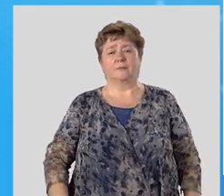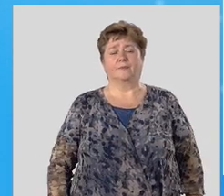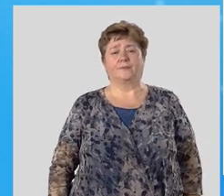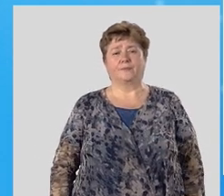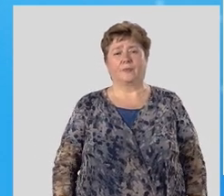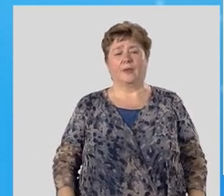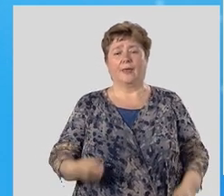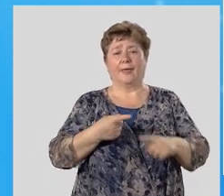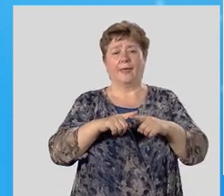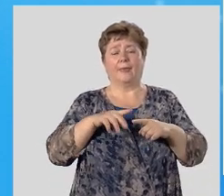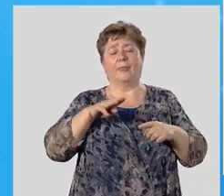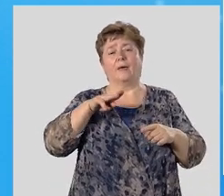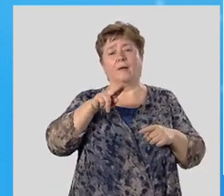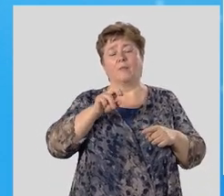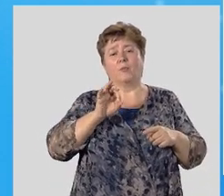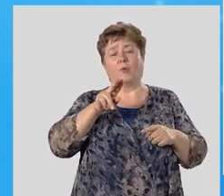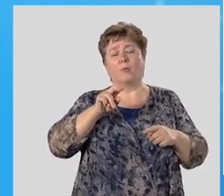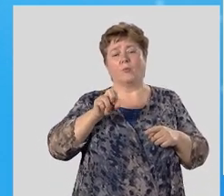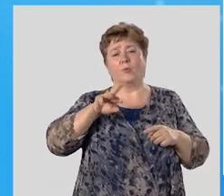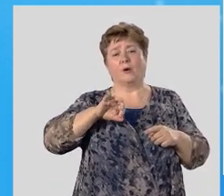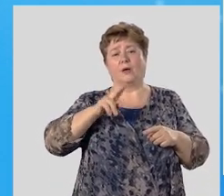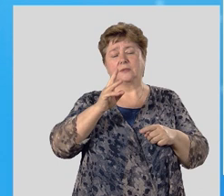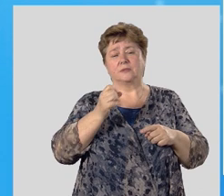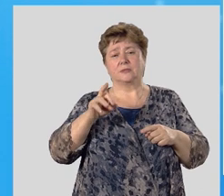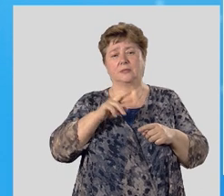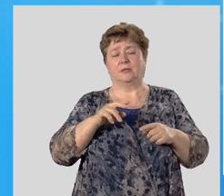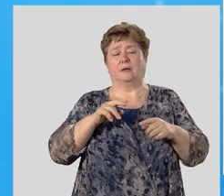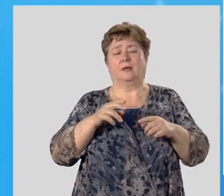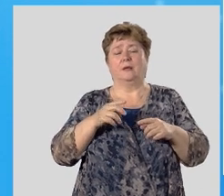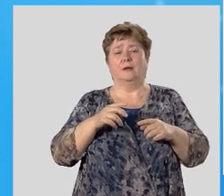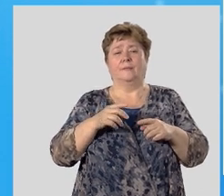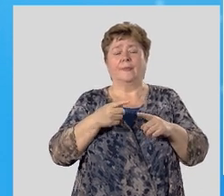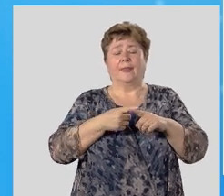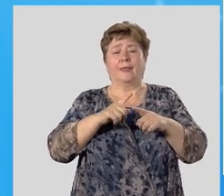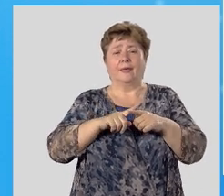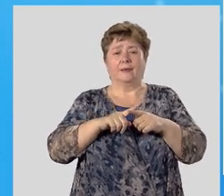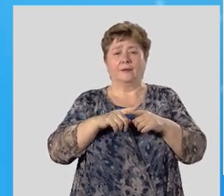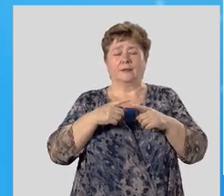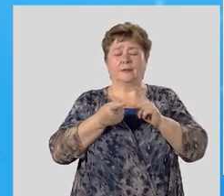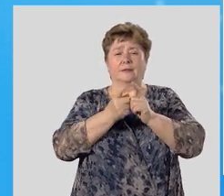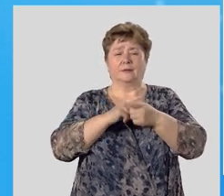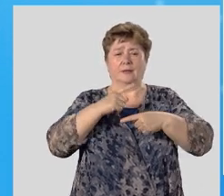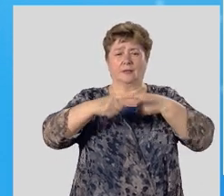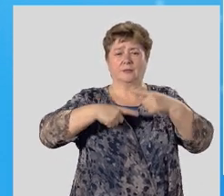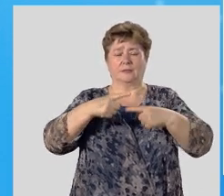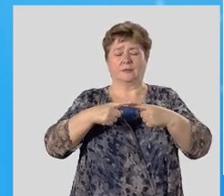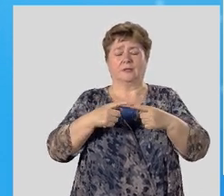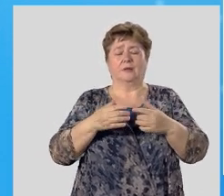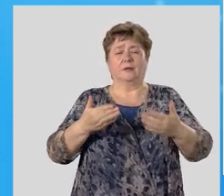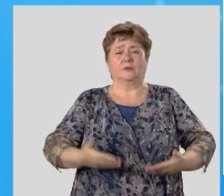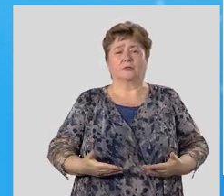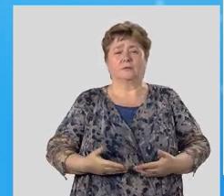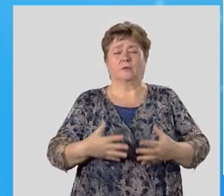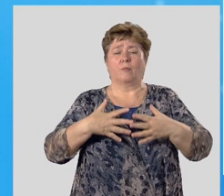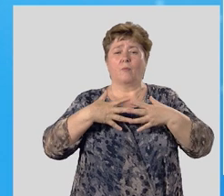Это популяции. В популяциях на основе наследственной изменчивости